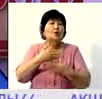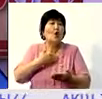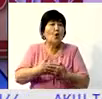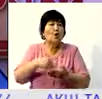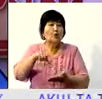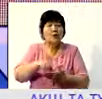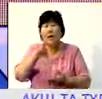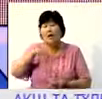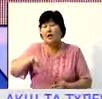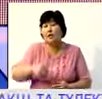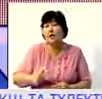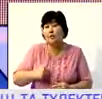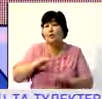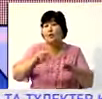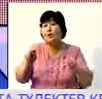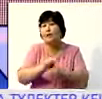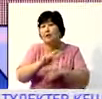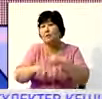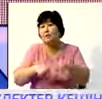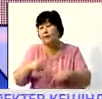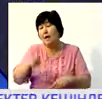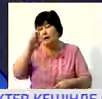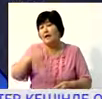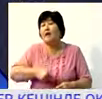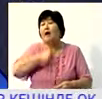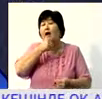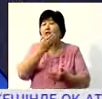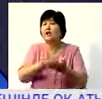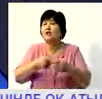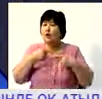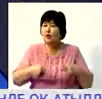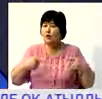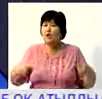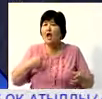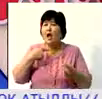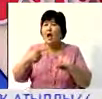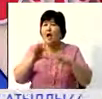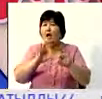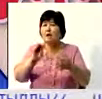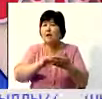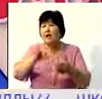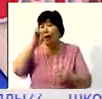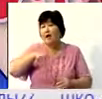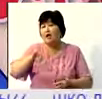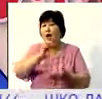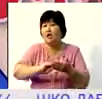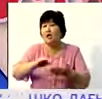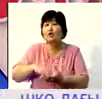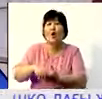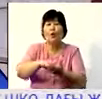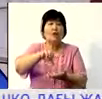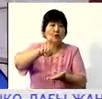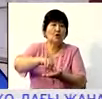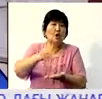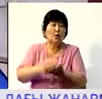қосты. Елдің мүддесі ұрпақ тәрбиесі бағытында ел ағалары жайында түрлі жанрдағы әңгімелер жазды. Қазақстан Республикасының жазушылар одағына да мүше